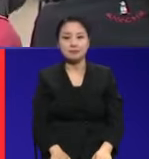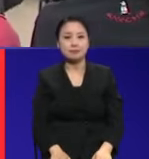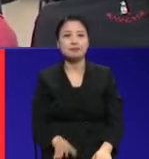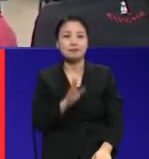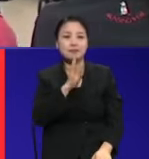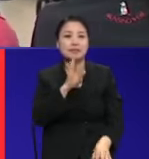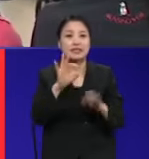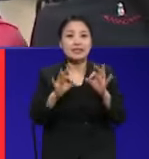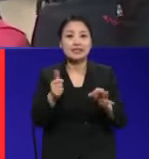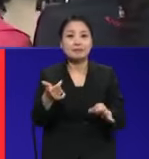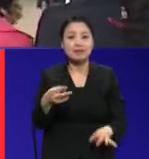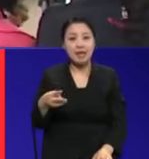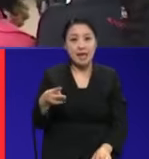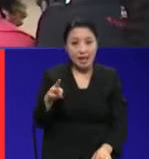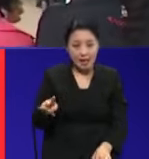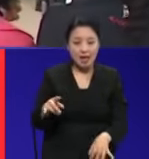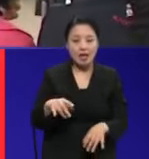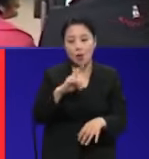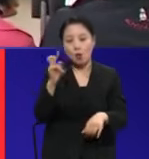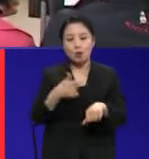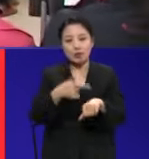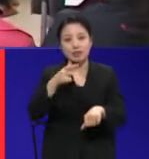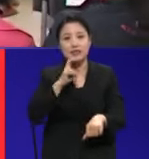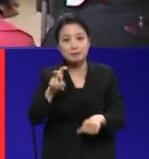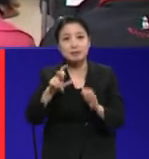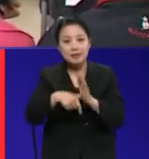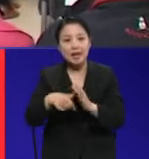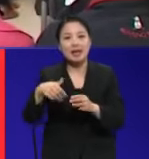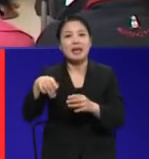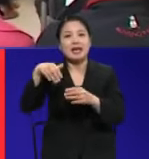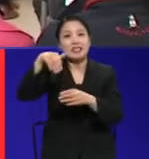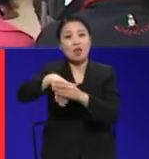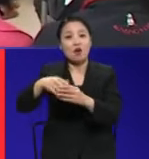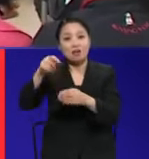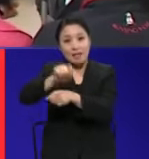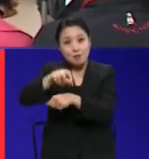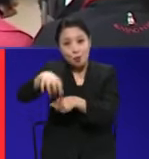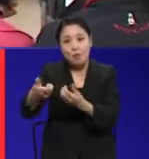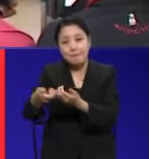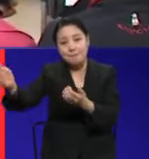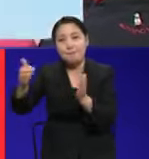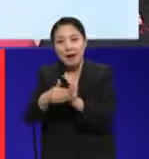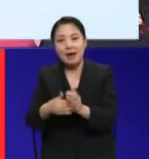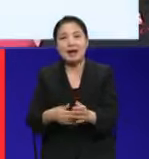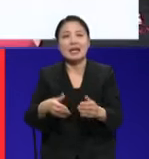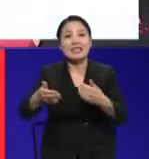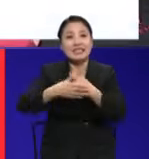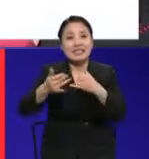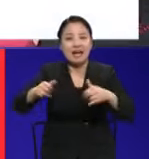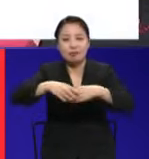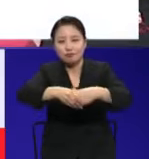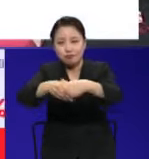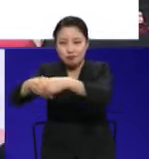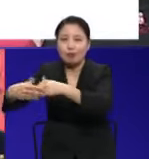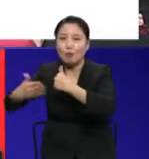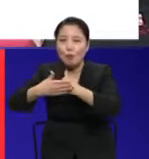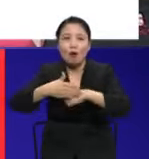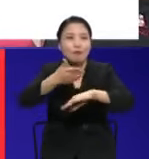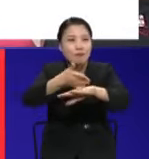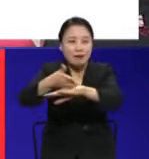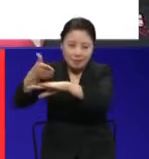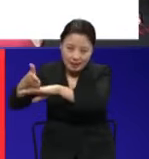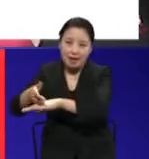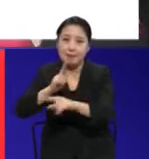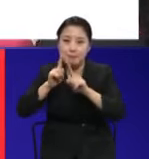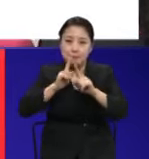네, 김은혜 후보는 오후 6시 20분쯤 이곳 선거사무소를 떠났습니다. 지지자들과 일일이 악수를 나누며 그동안의 성원에 감사하다는